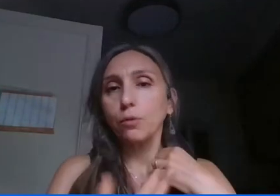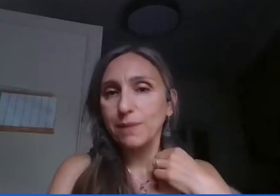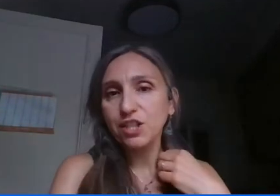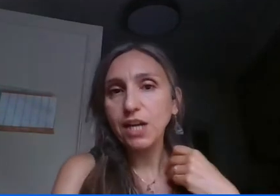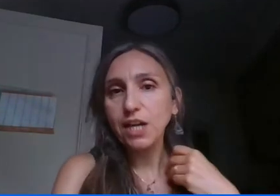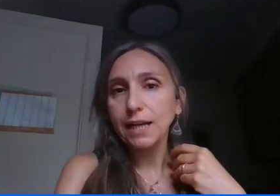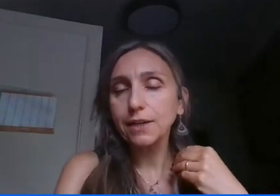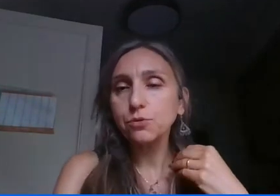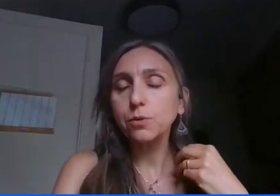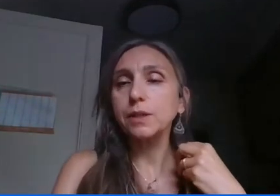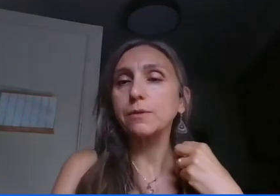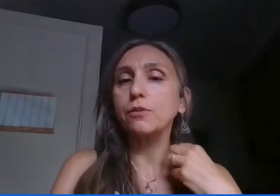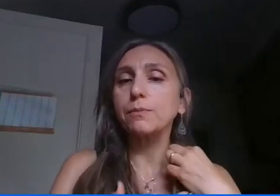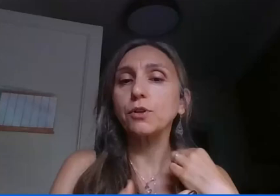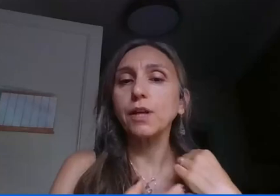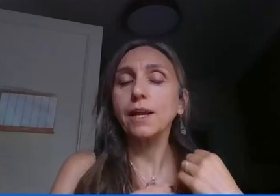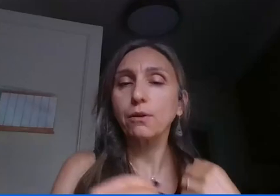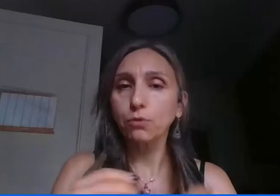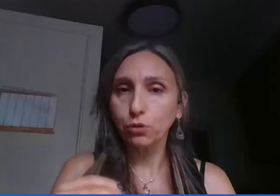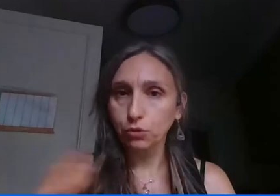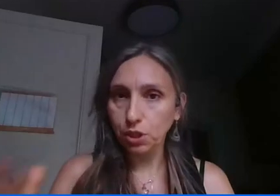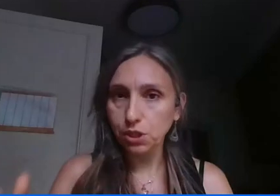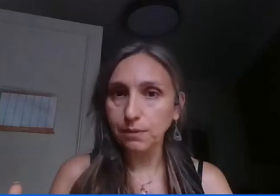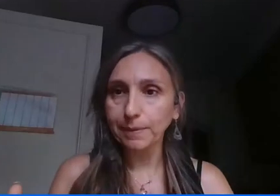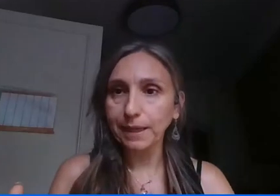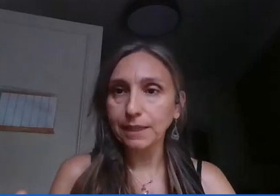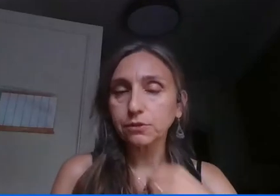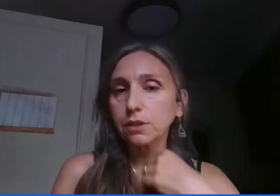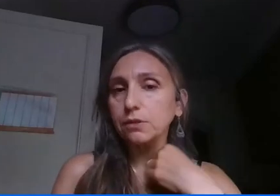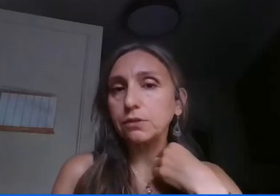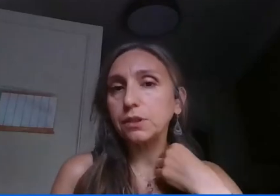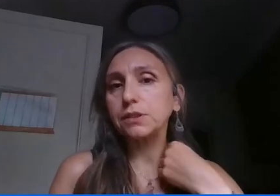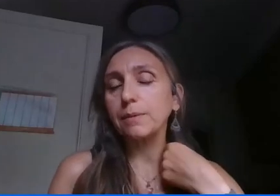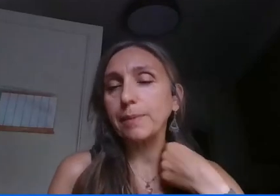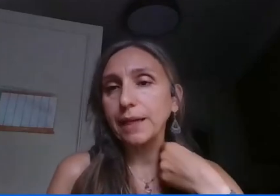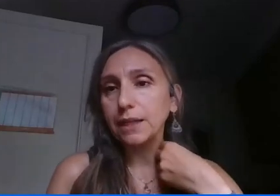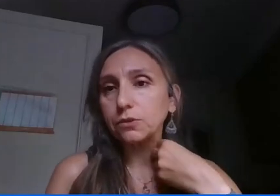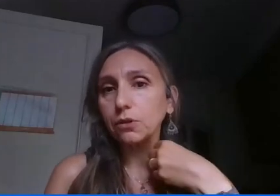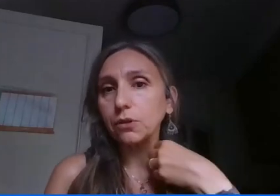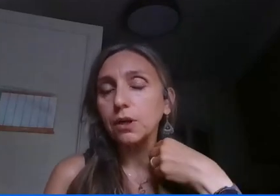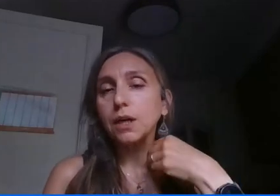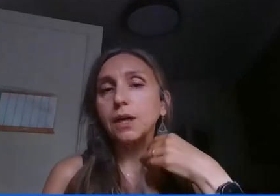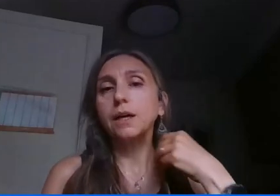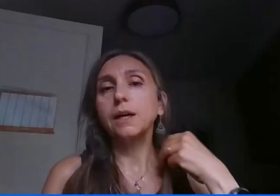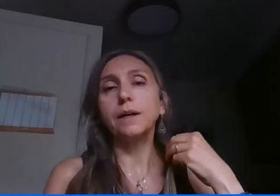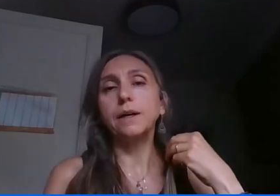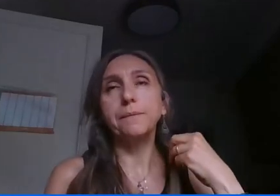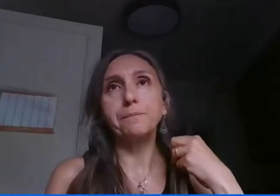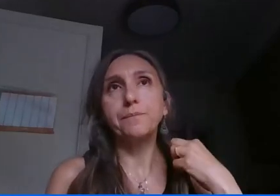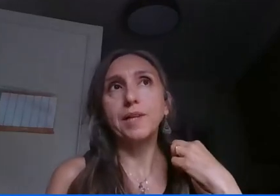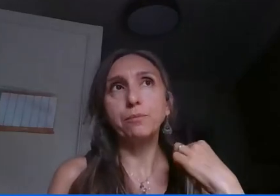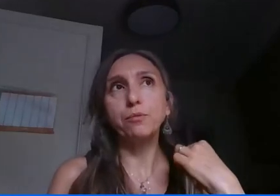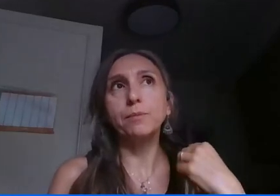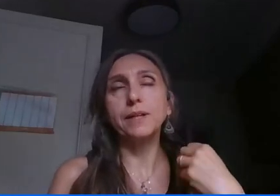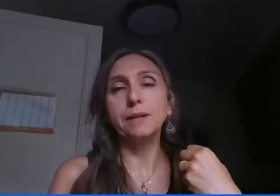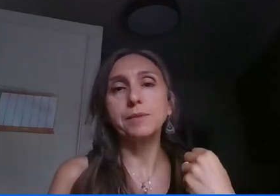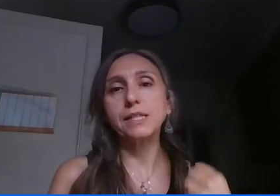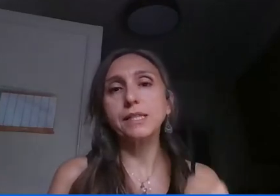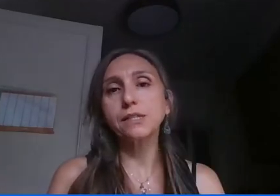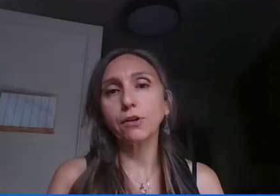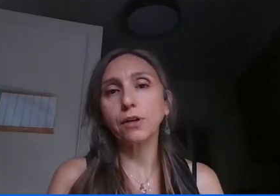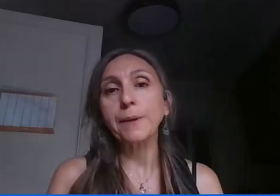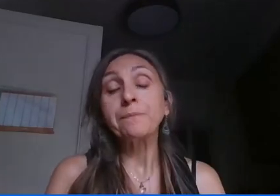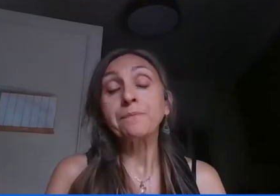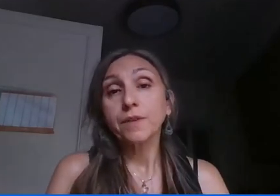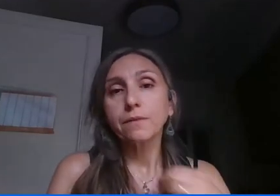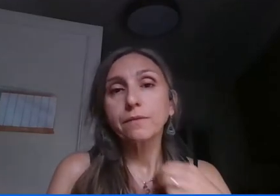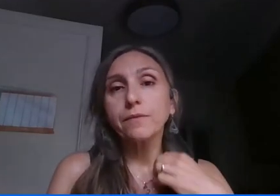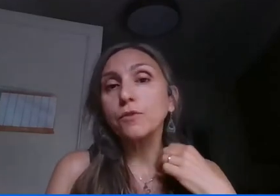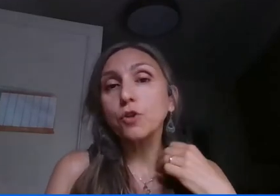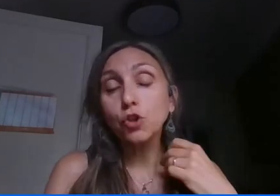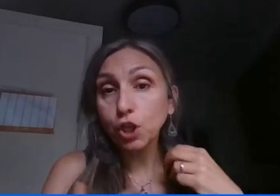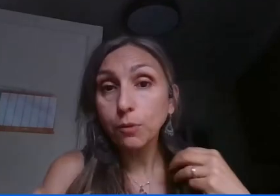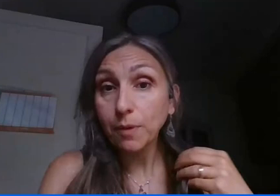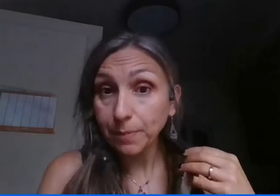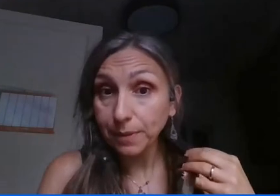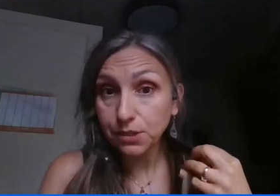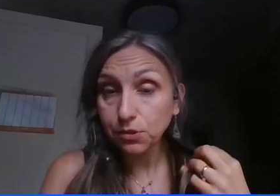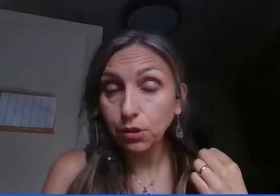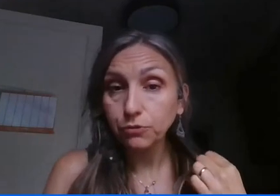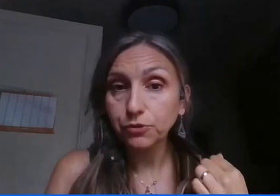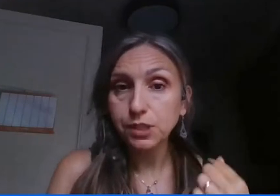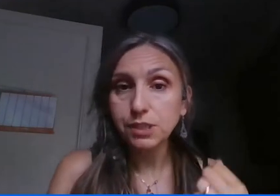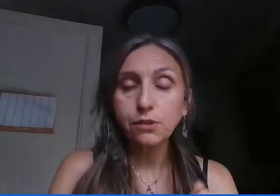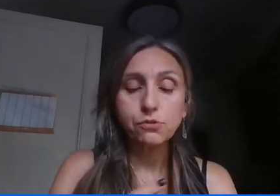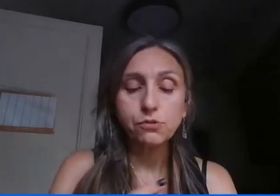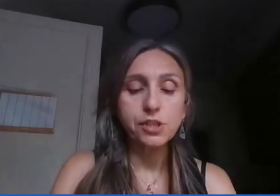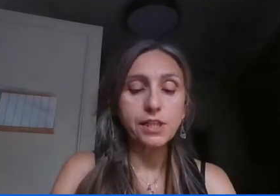livello commerciale, quindi non era in un contesto aperto. Nel contesto aperto la pubblica amministrazione, così come